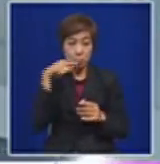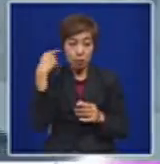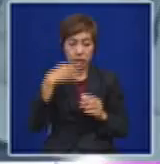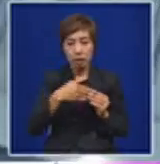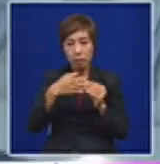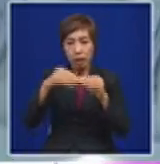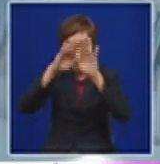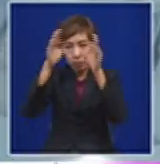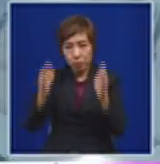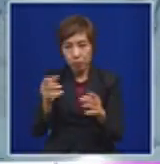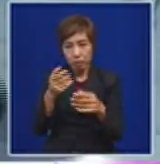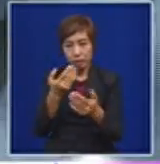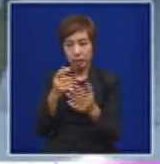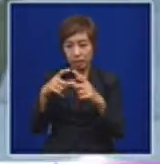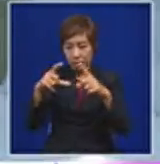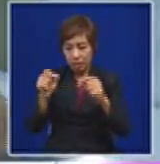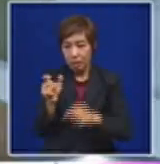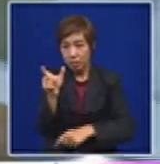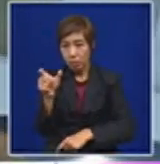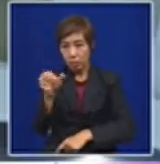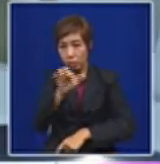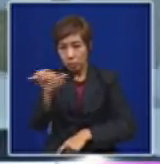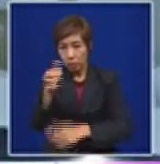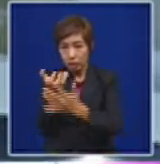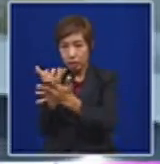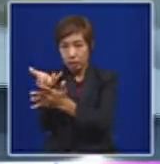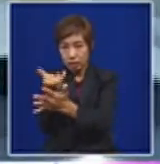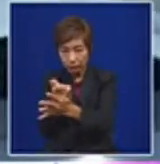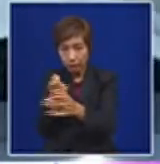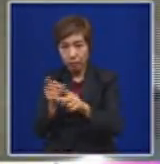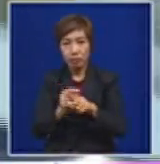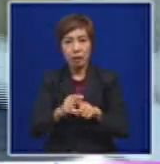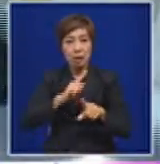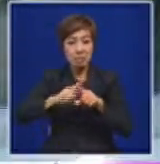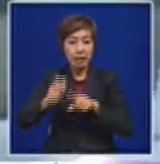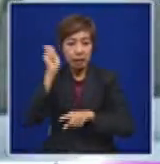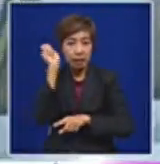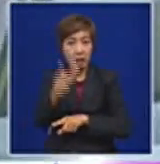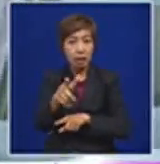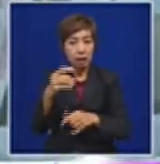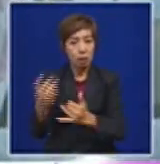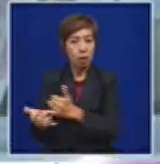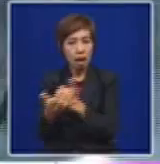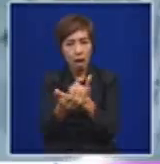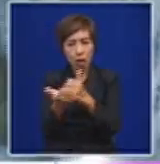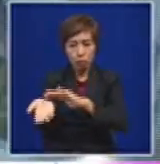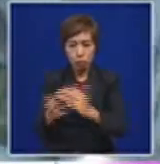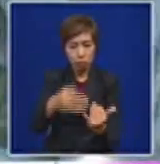จุดทิ้งมีดและอุปกรณ์ชำแหละซึ่งฝ่ายสืบสวนจะประชุมสรุปความชัดเจนอีกครั้ง